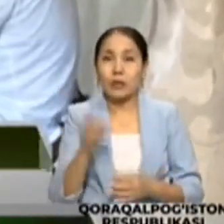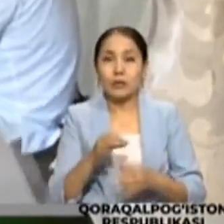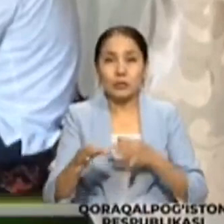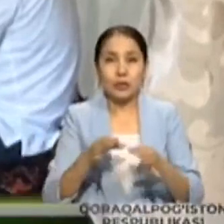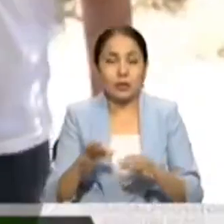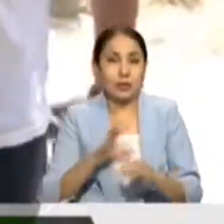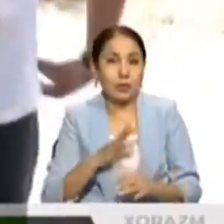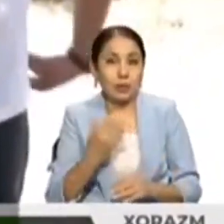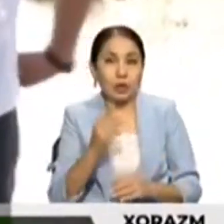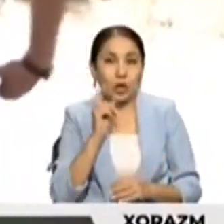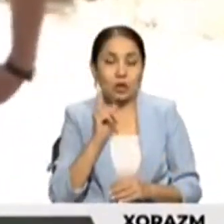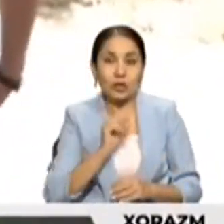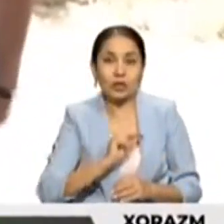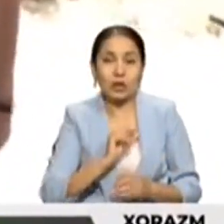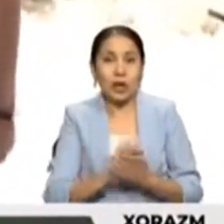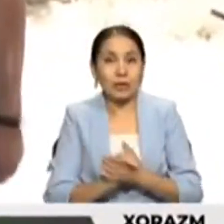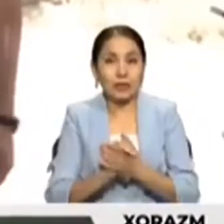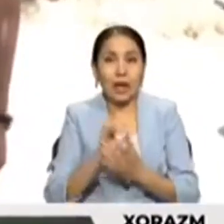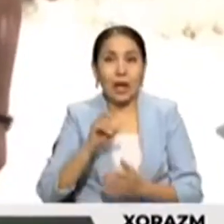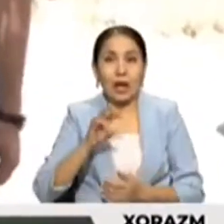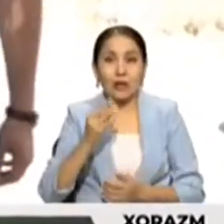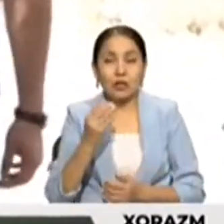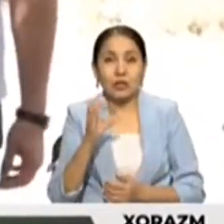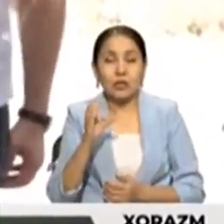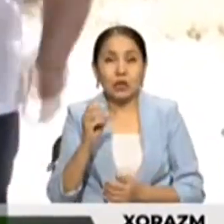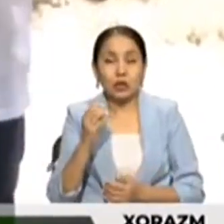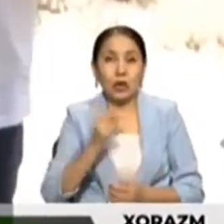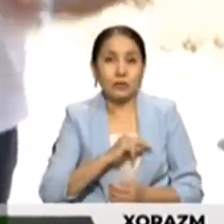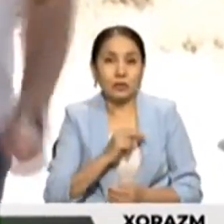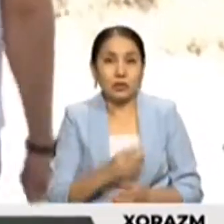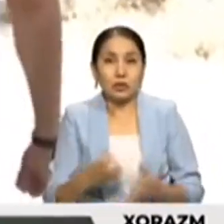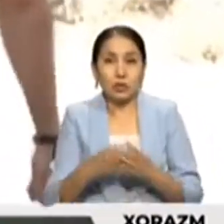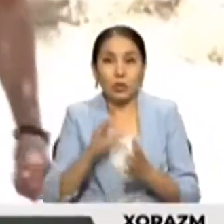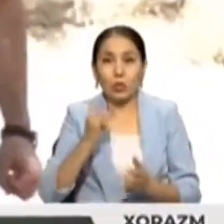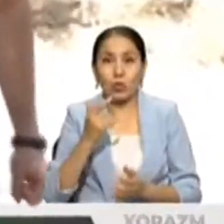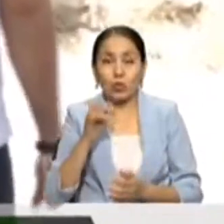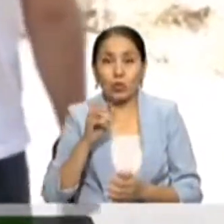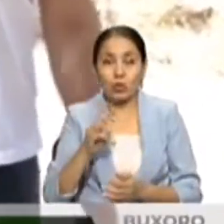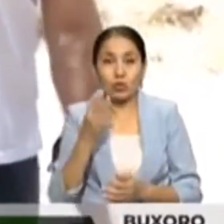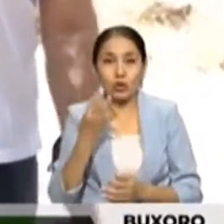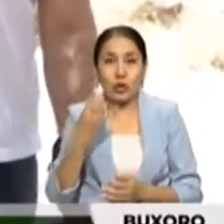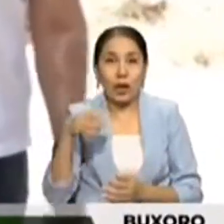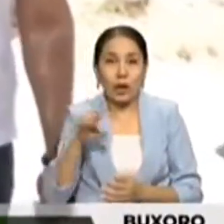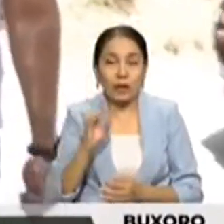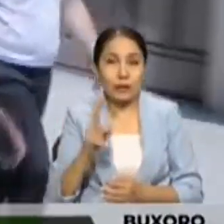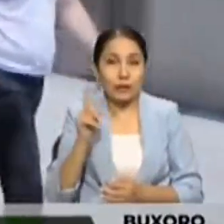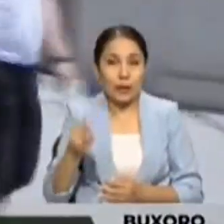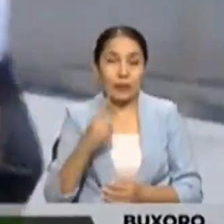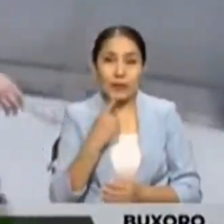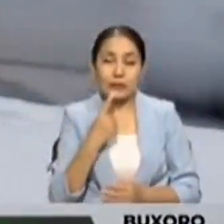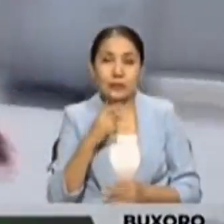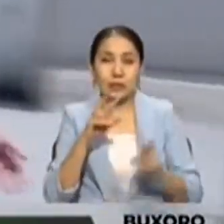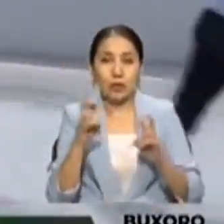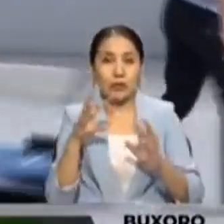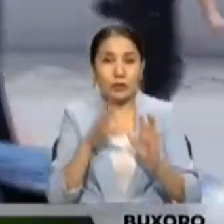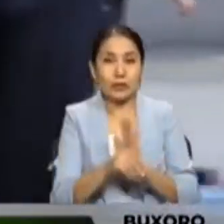hududlarida bo'ldi. Yoshlar ishlari agentligi rahbari Alisher Sa'dullayev boshchiligidagi ishchi guruh Urgut tumani Shodlik mahallasida bo'lib, mahallada qizil toifaga